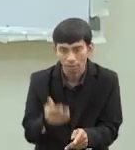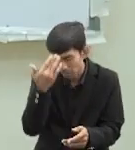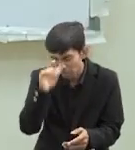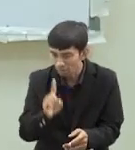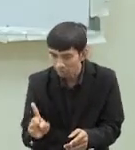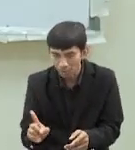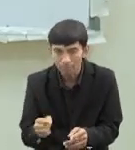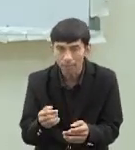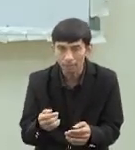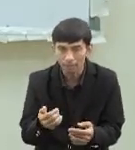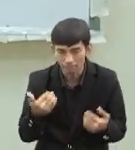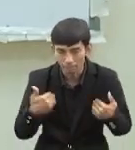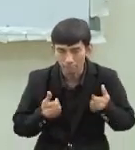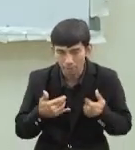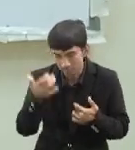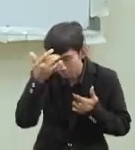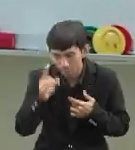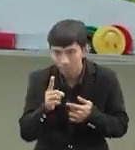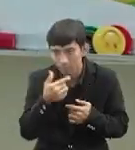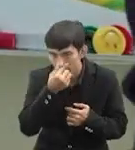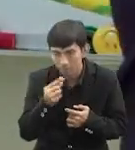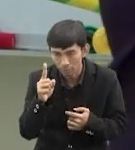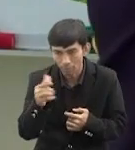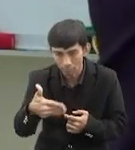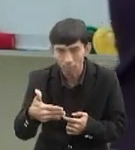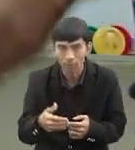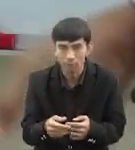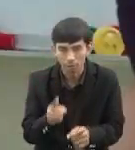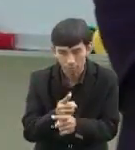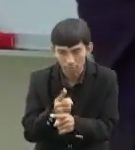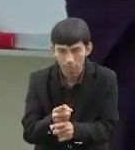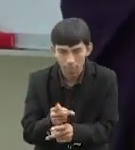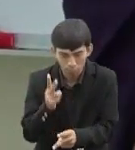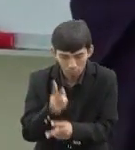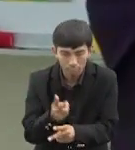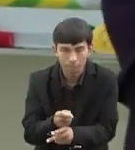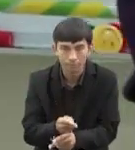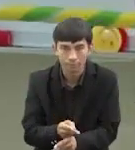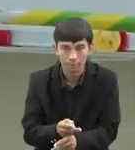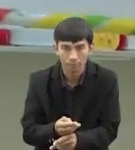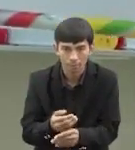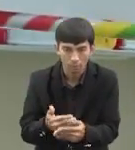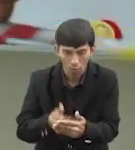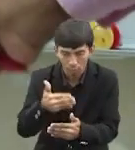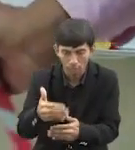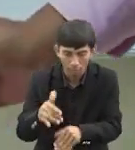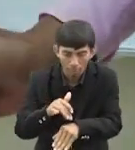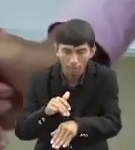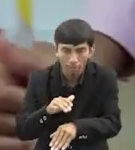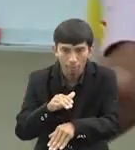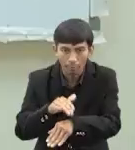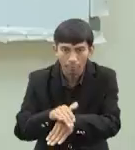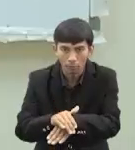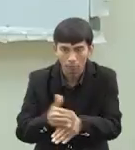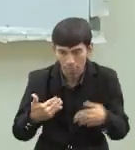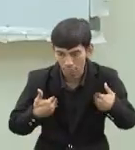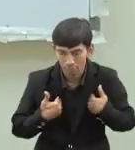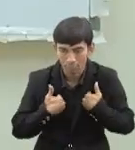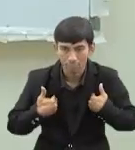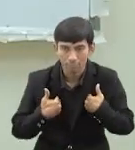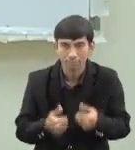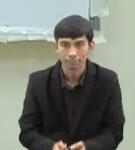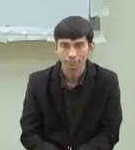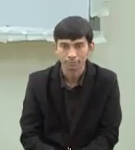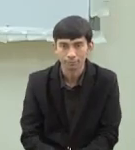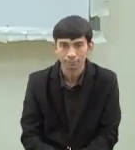sao mình khi được nhà kê bà này mẹ này có chả chẳng còn trở bị chặn cái pe để pa pop to cho mũi sạn chả sạn chả có ăn